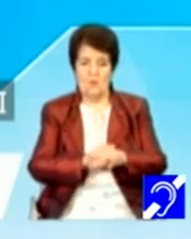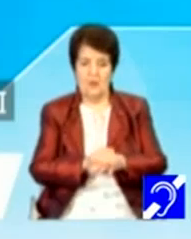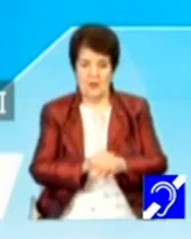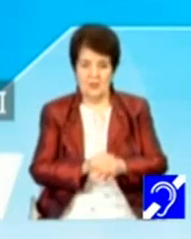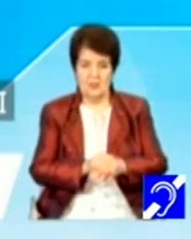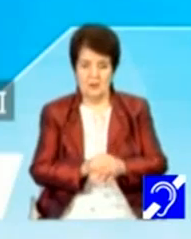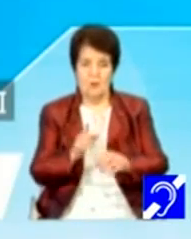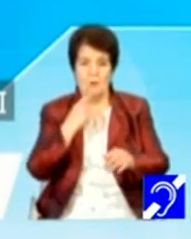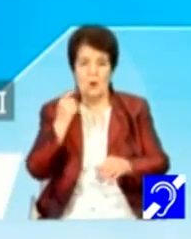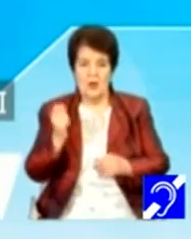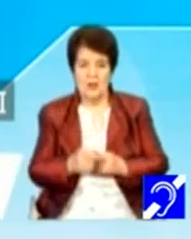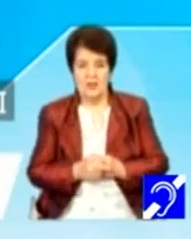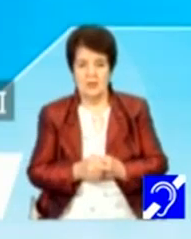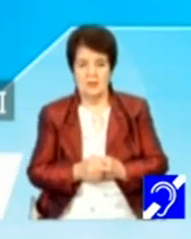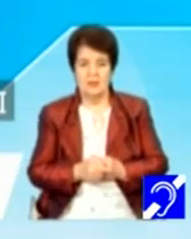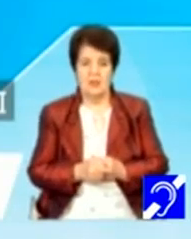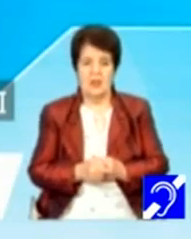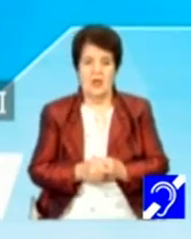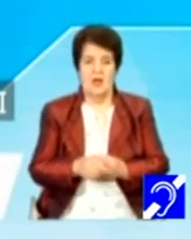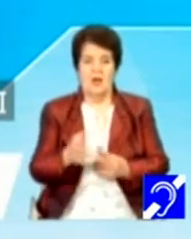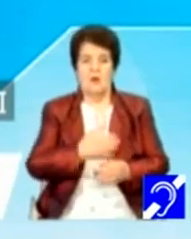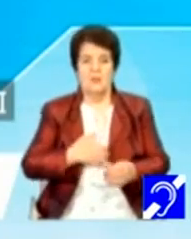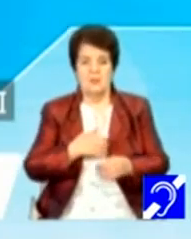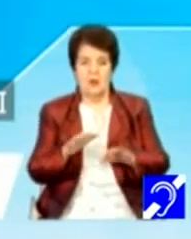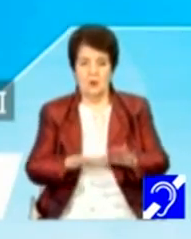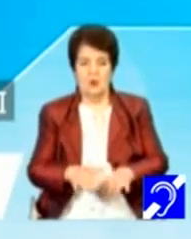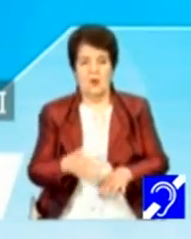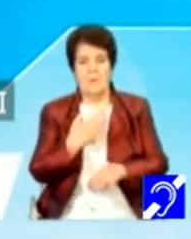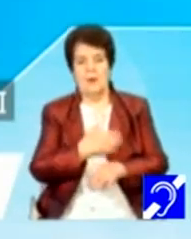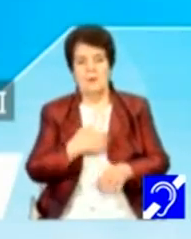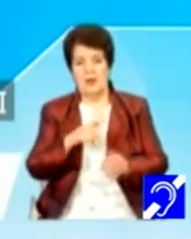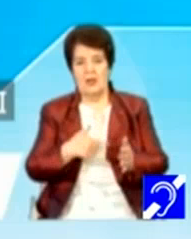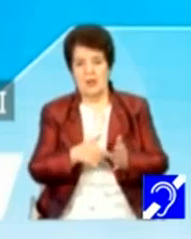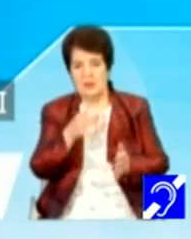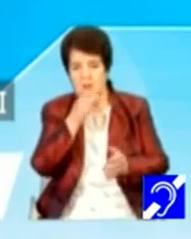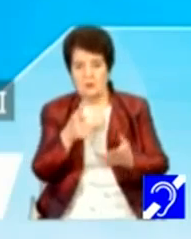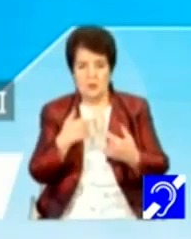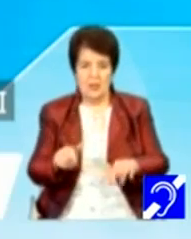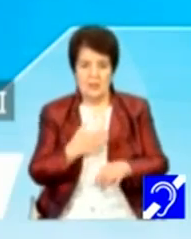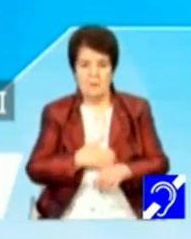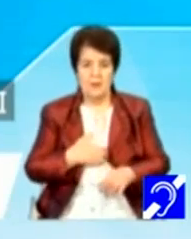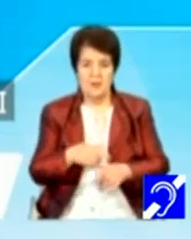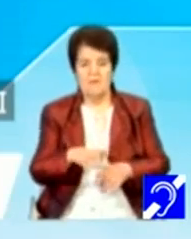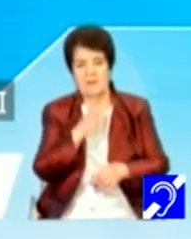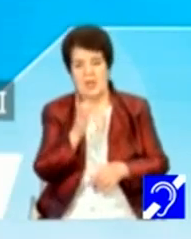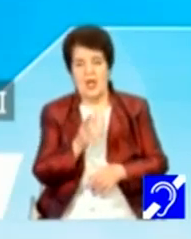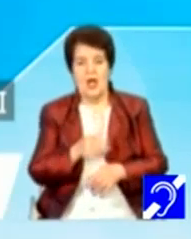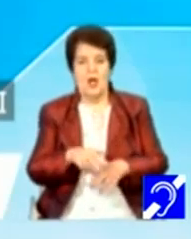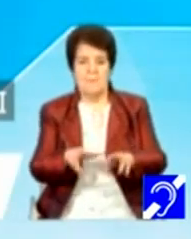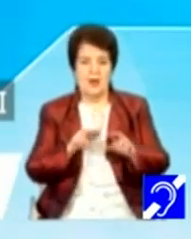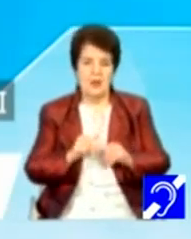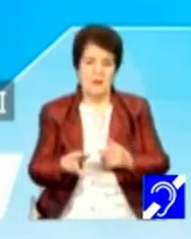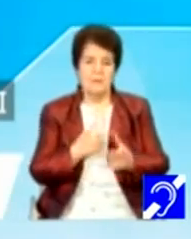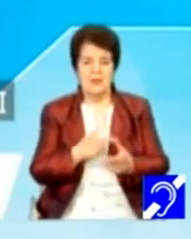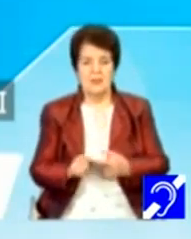decizional, un factor politic, fie că vorbim despre un consilier local, fie că vorbim despre primăria municipiului Chișinău sau alte primării, fie parlament sau guvern. Trebuia să batem